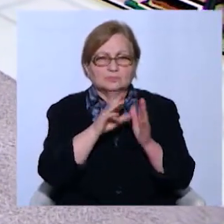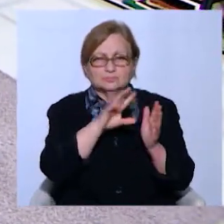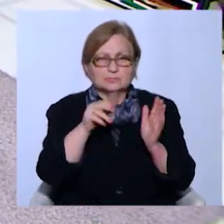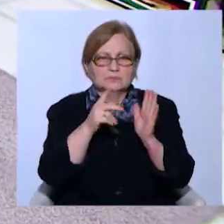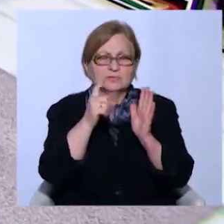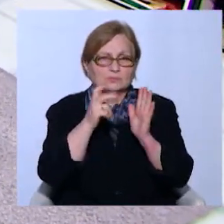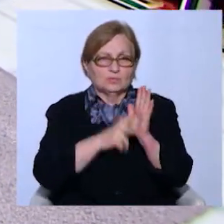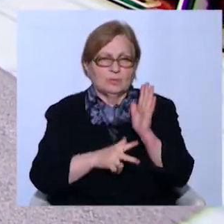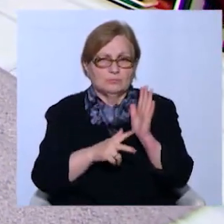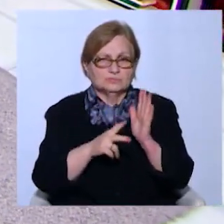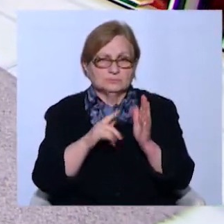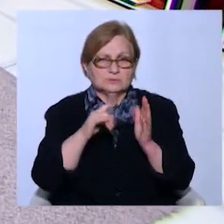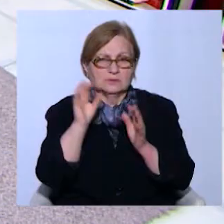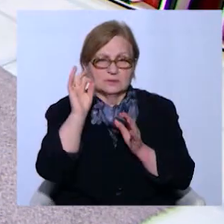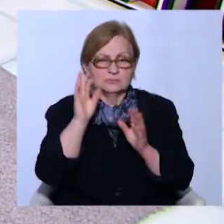ტოლია.